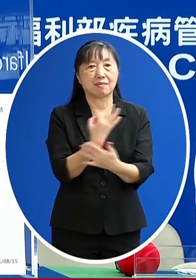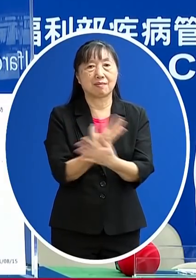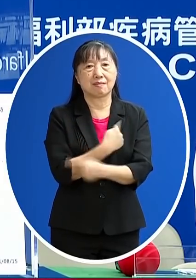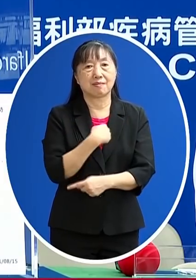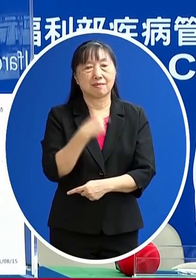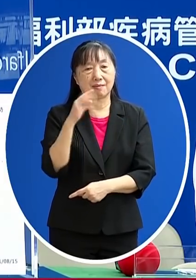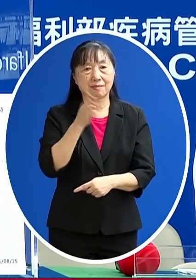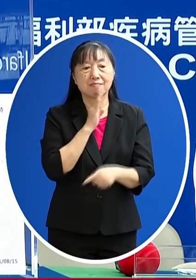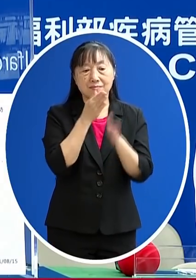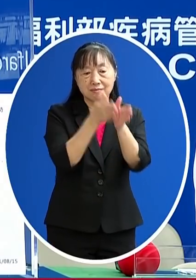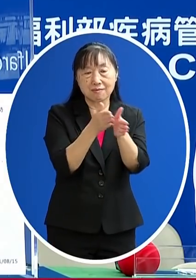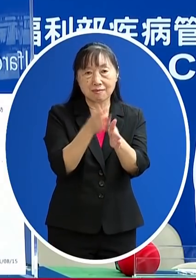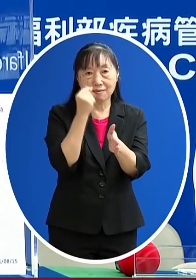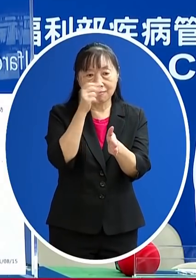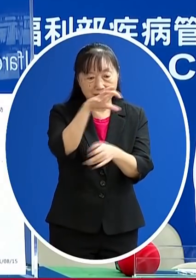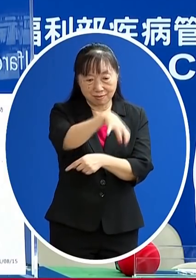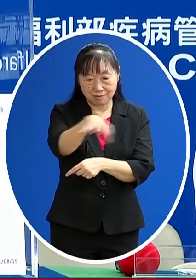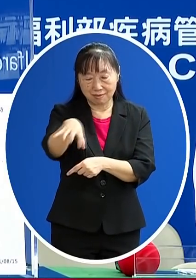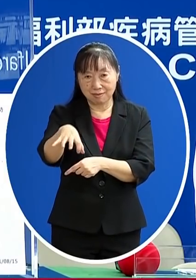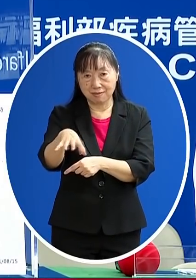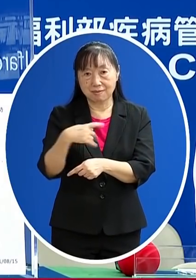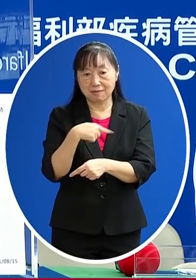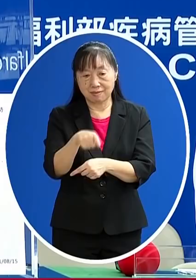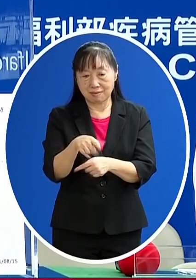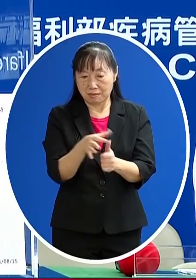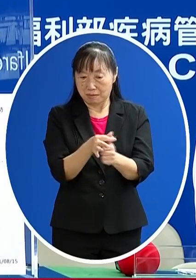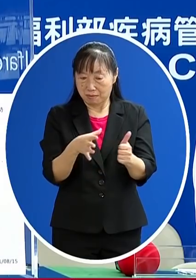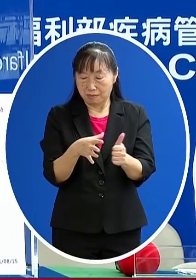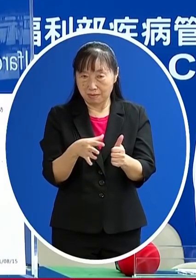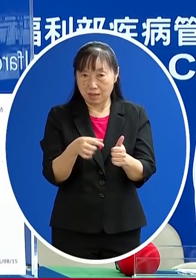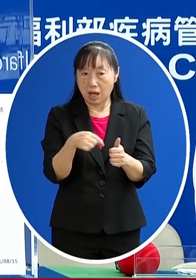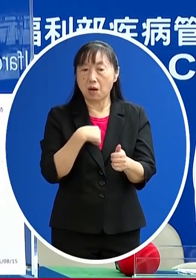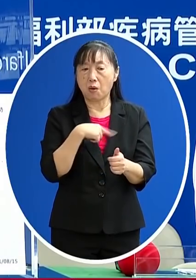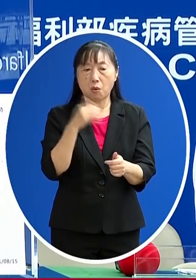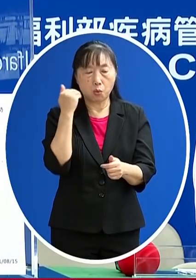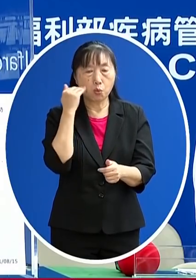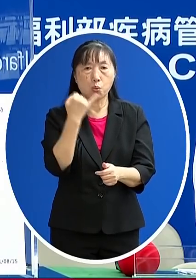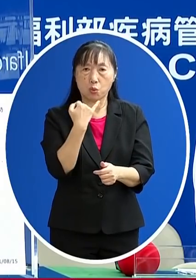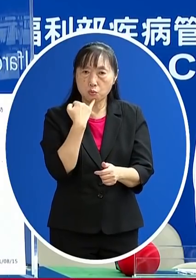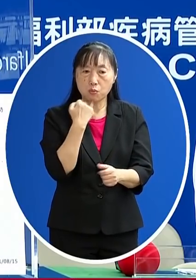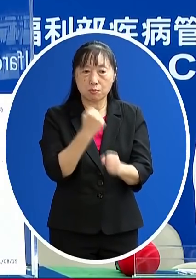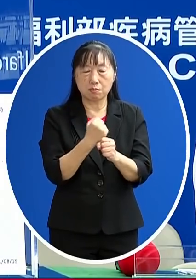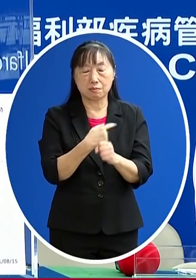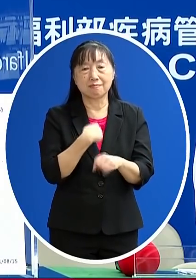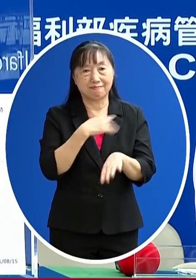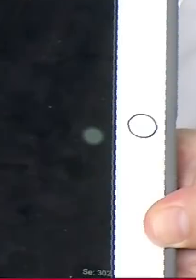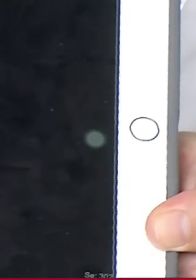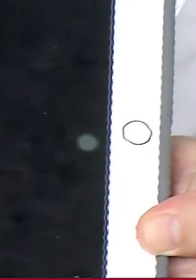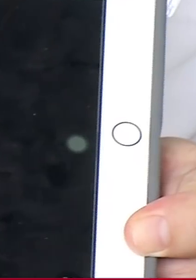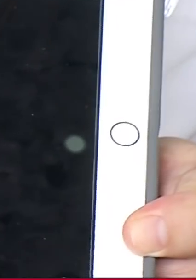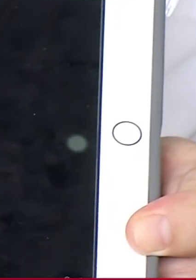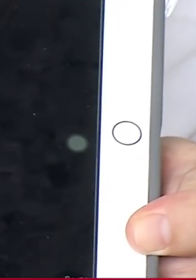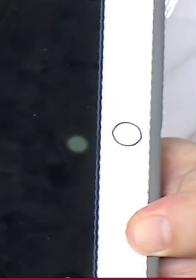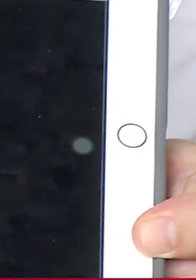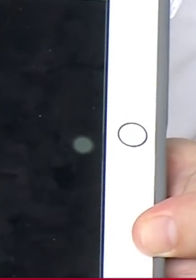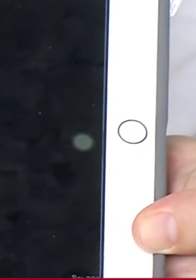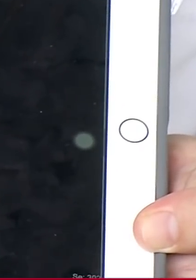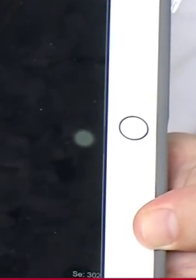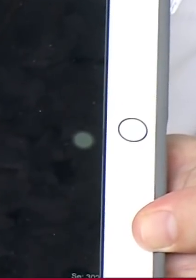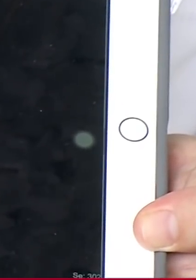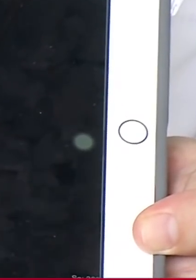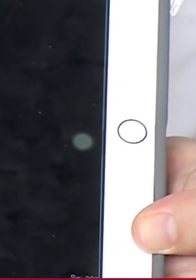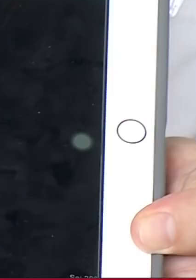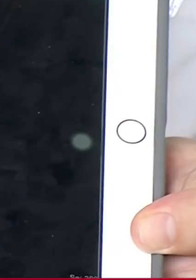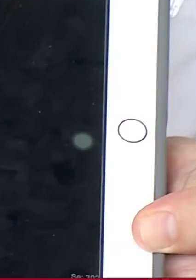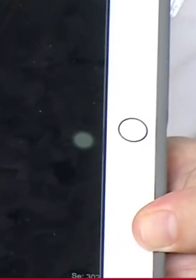定一些区域哈，做相关的一个松绑，如果在指引上面可行的话，那我们会认真的考虑。 至于台湾近期出现感